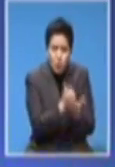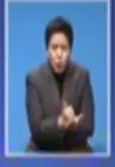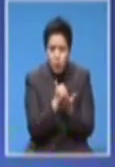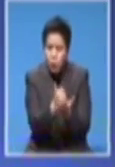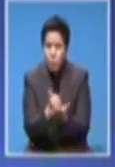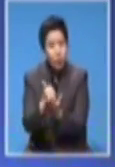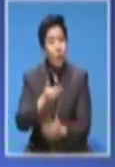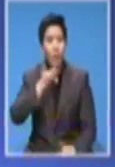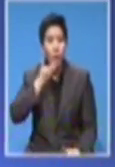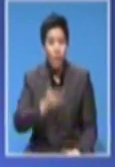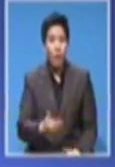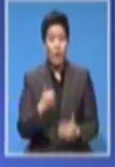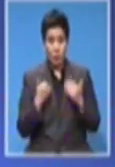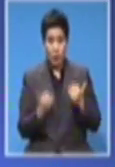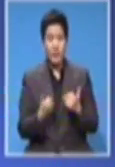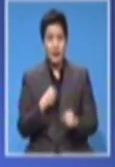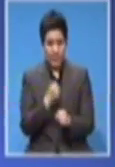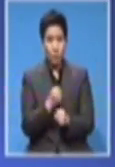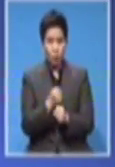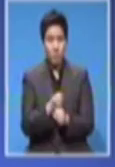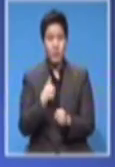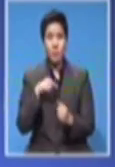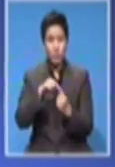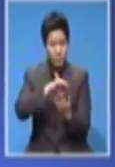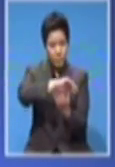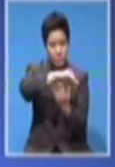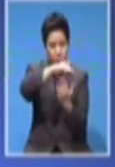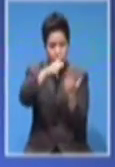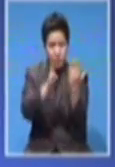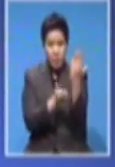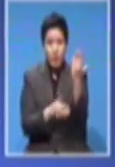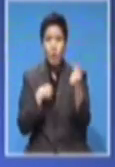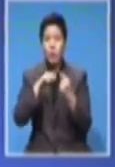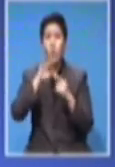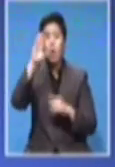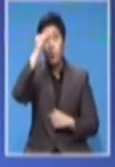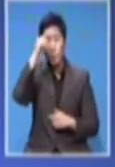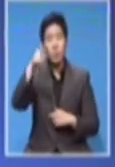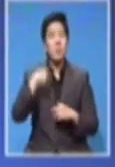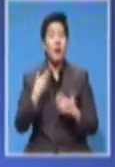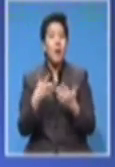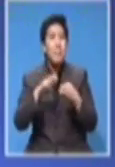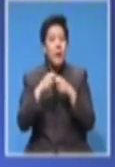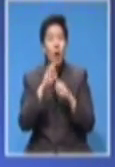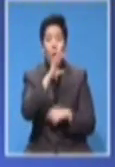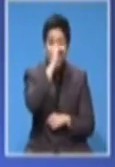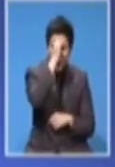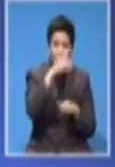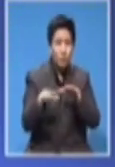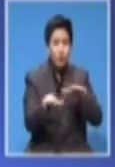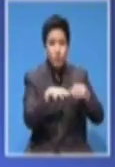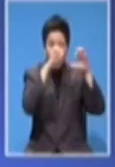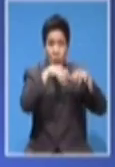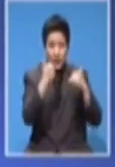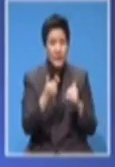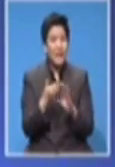ทศมาโดยตลอดปัจจุบันก็ยังทำอยู่นะครับตามแนวชายแดนแล้วรวมทั้งเหตุการณ์สึนามิในญี่ปุ่นอุทกภัยในประเทศอินเดียล่าสุดที่ประเ